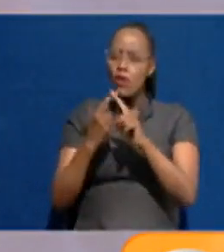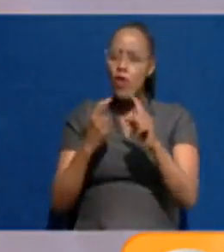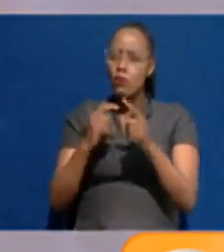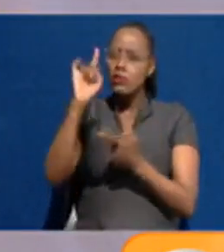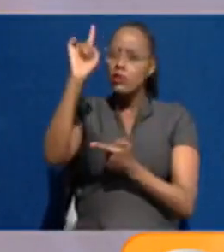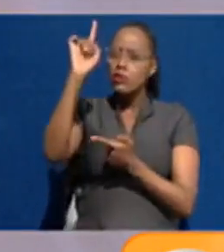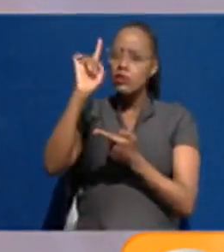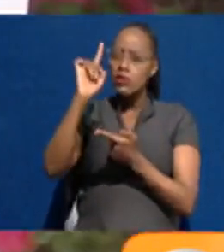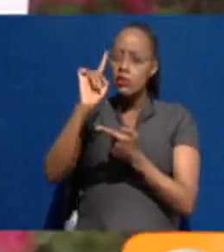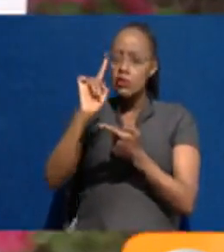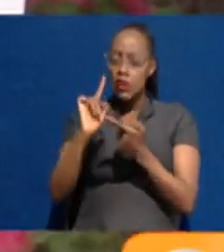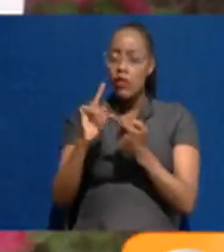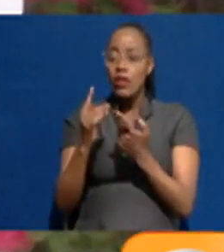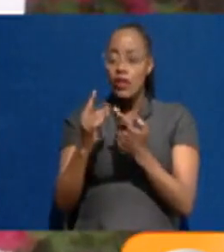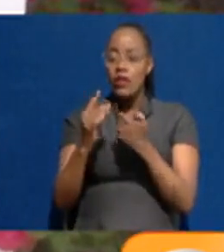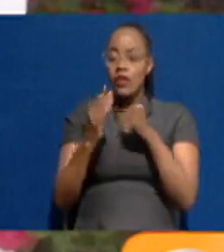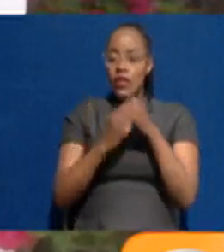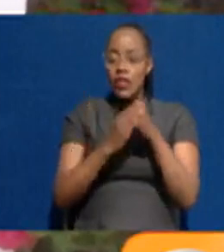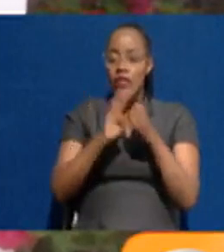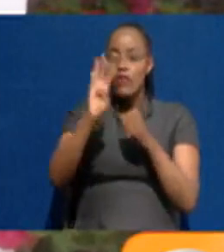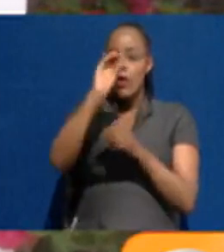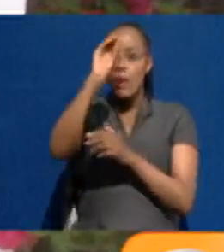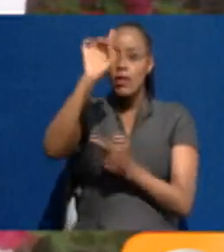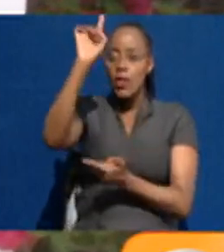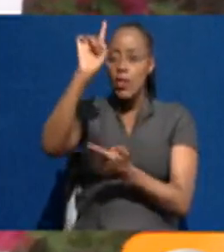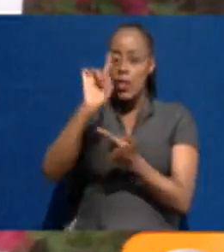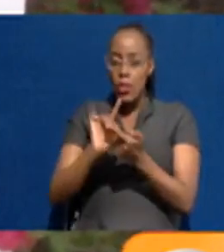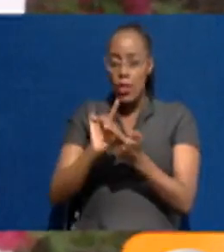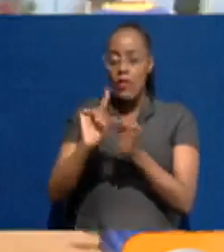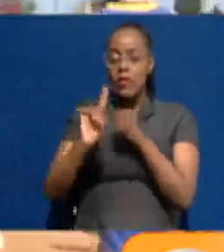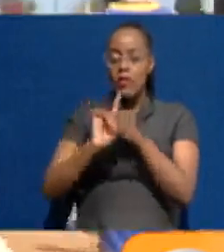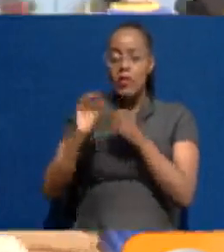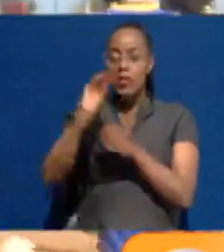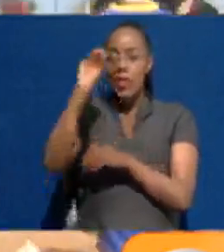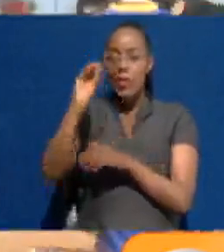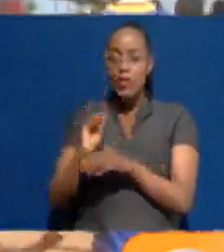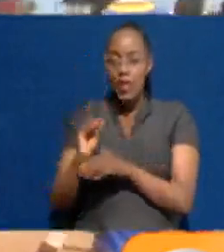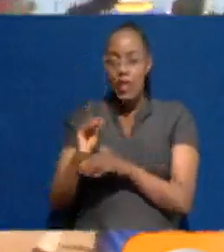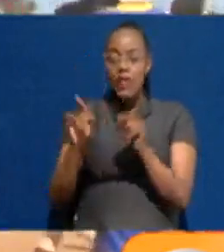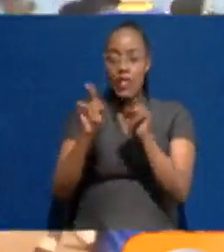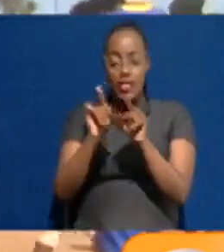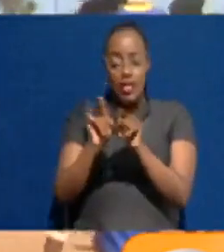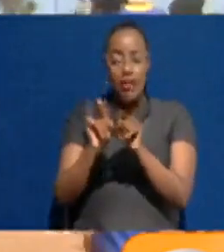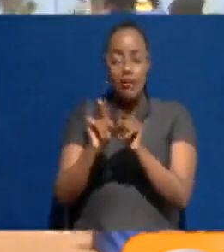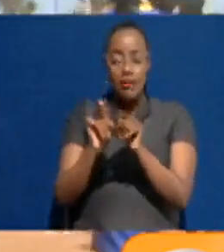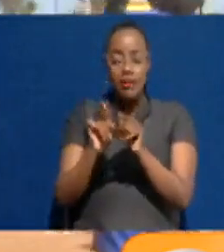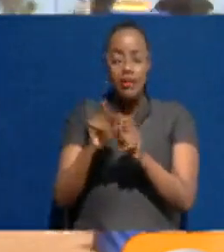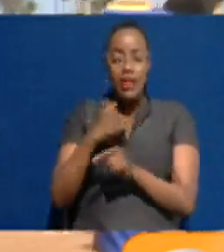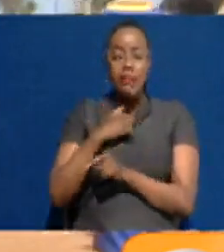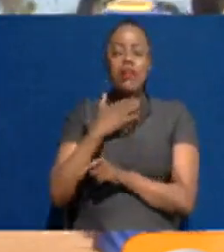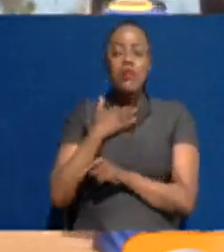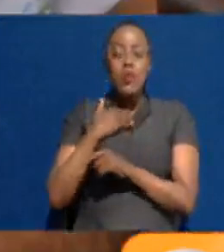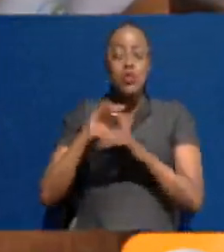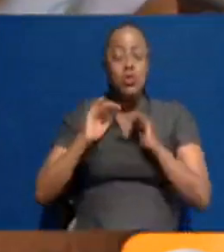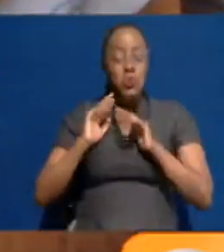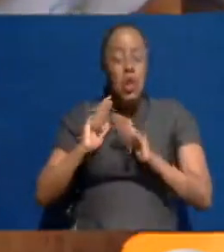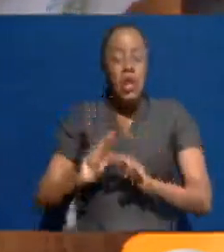teremka kuanzia 94% hadi 60%. Na bado sitaki